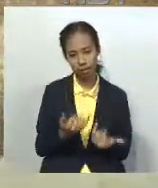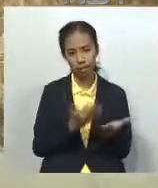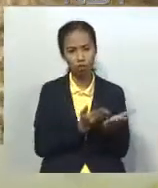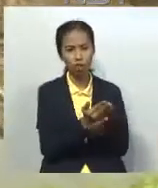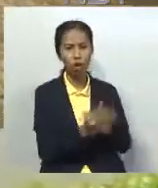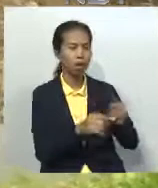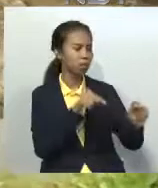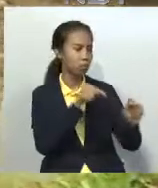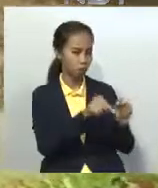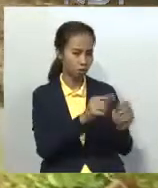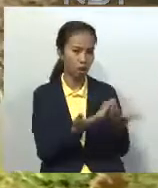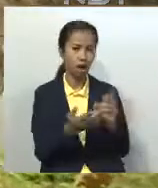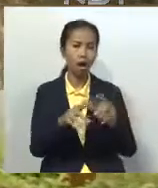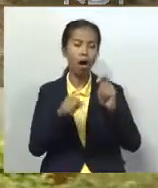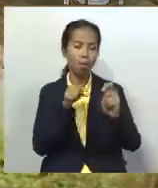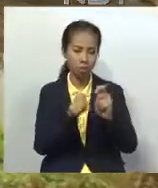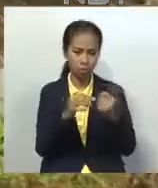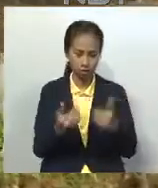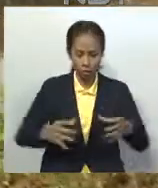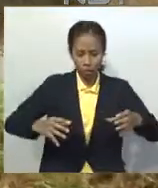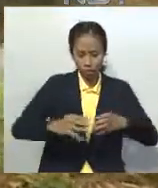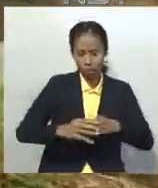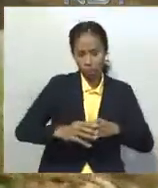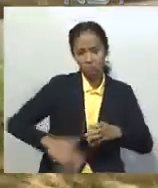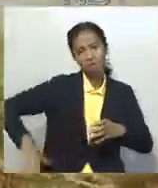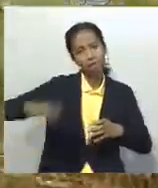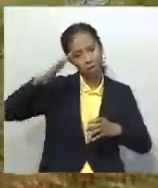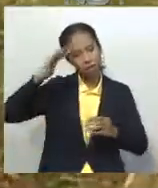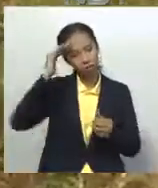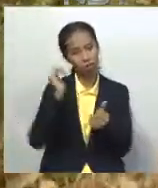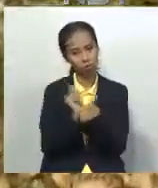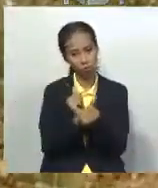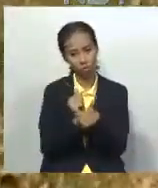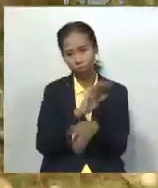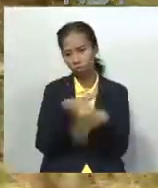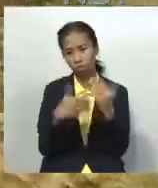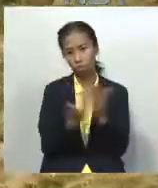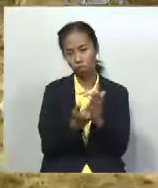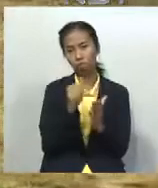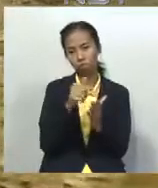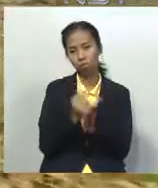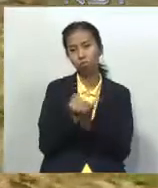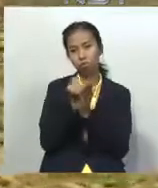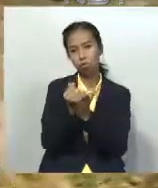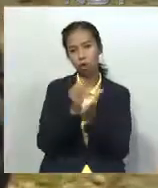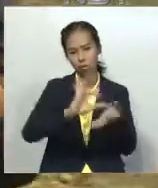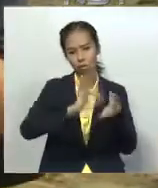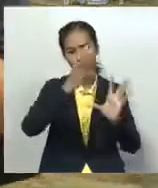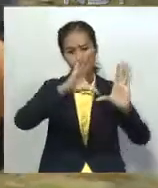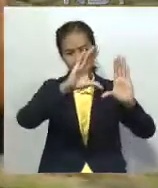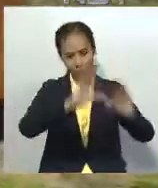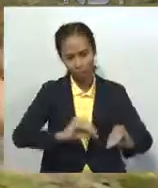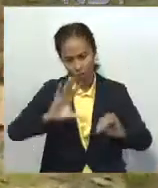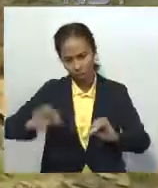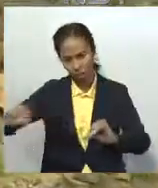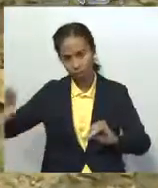มถึงกำนันผู้ใหญ่บ้านแล้วก็อำเภอได้มีการจัดชุดกำลังเจ้าหน้าที่ทุกคนทุกฝ่ายนะคะในการเข้ามาดับไฟตลอดเส้นทางเลยค่ะเดี๋